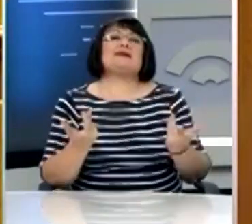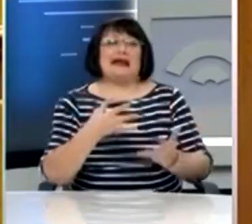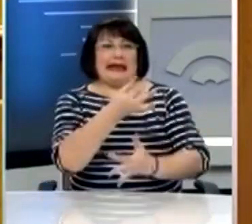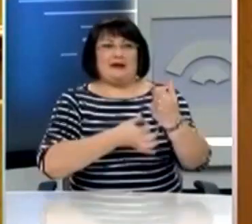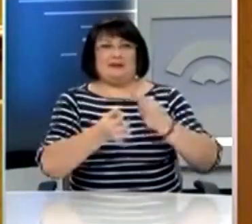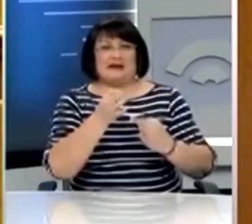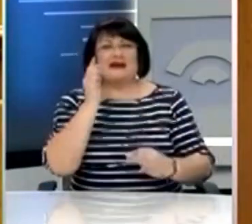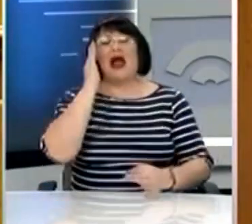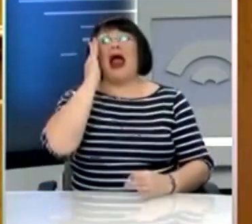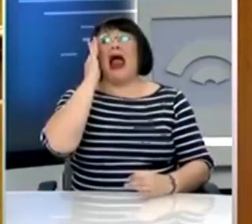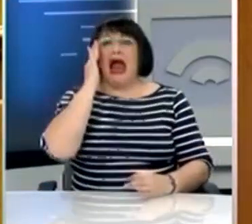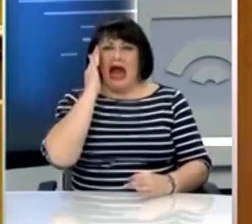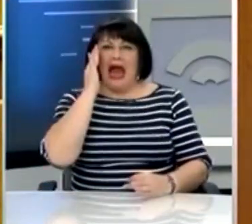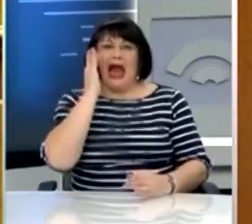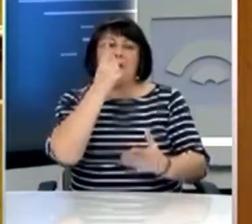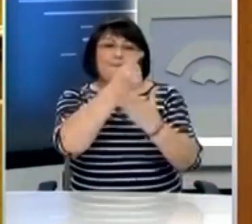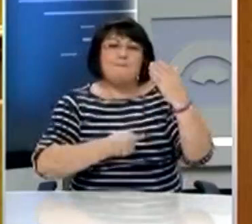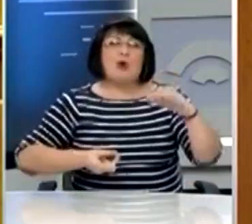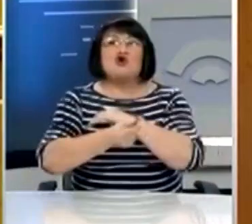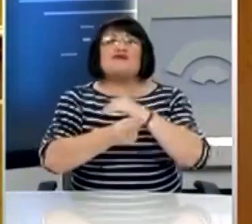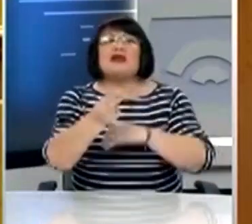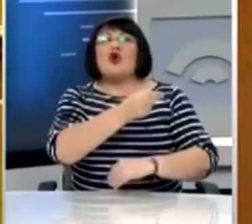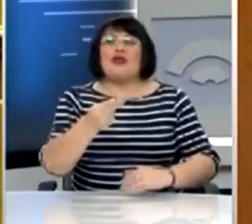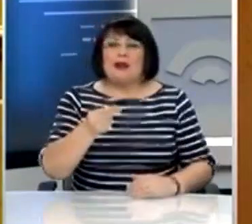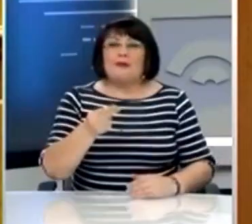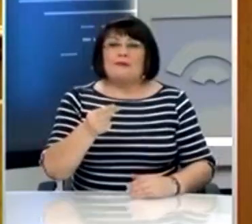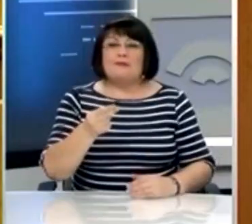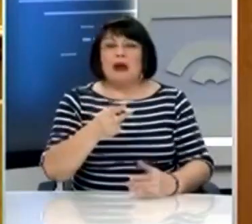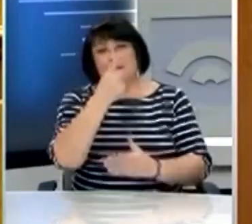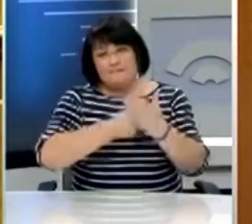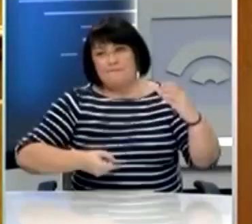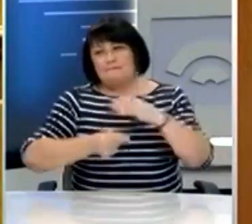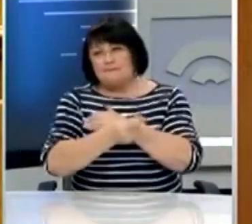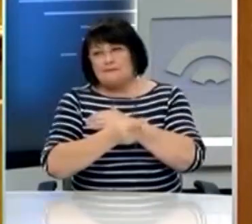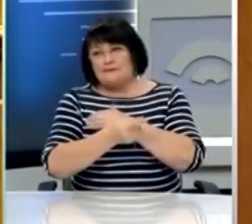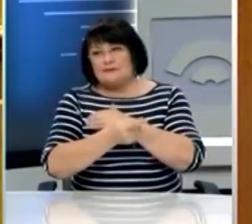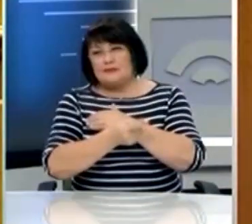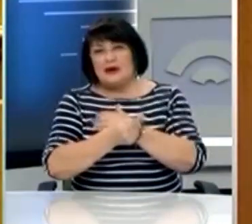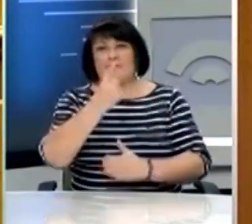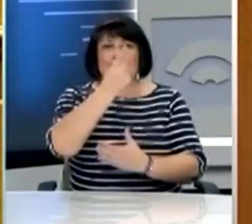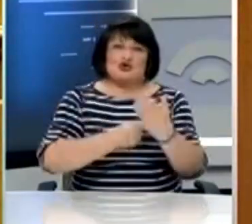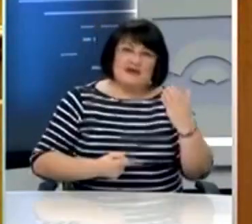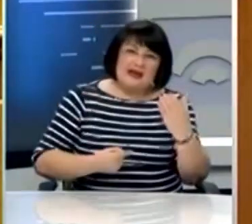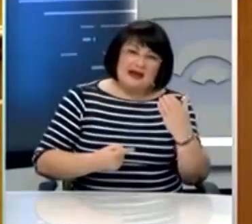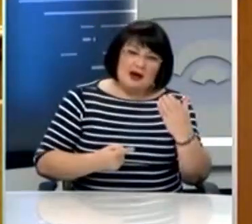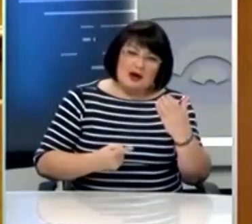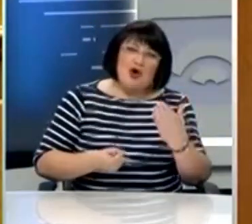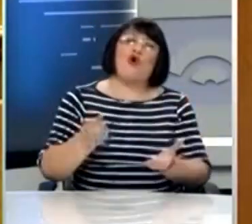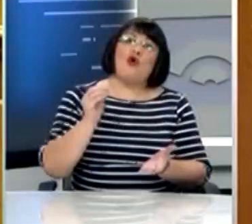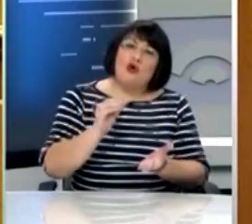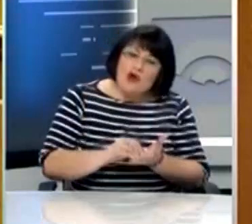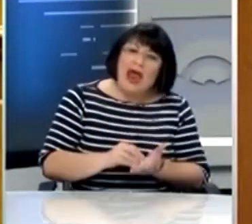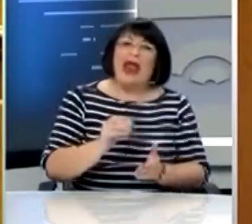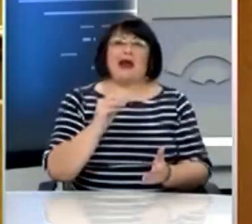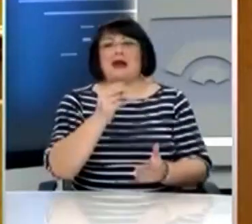ότι το προσφυγικό και μεταναστευτικό, τώρα το είπατε προσφυγικό παύλα μεταναστευτικό και